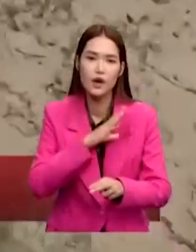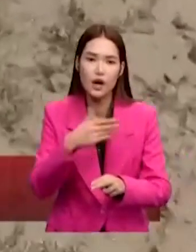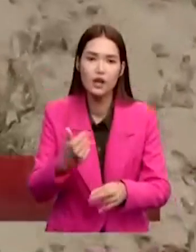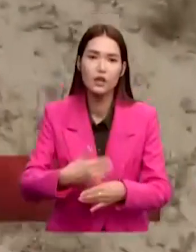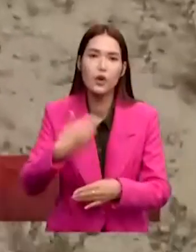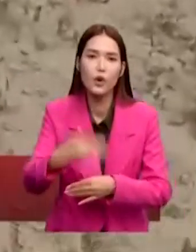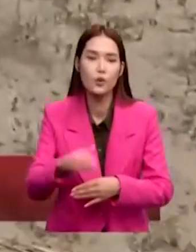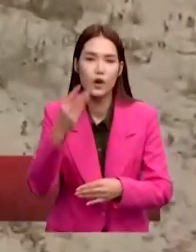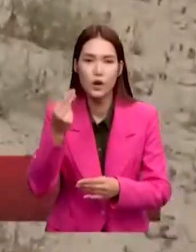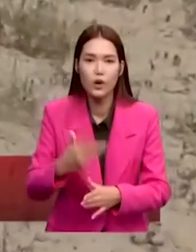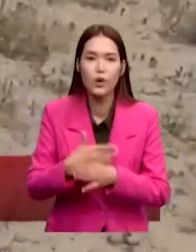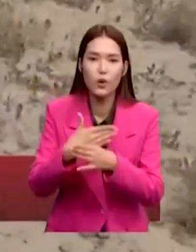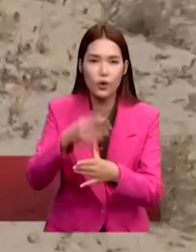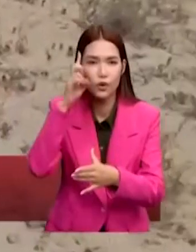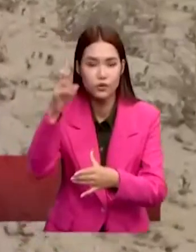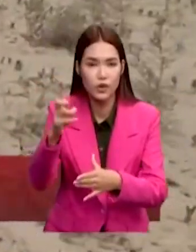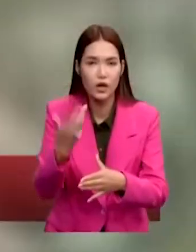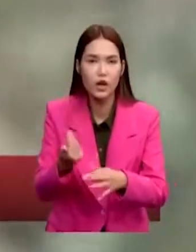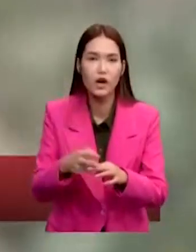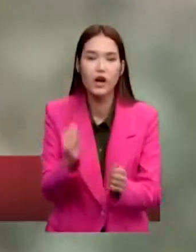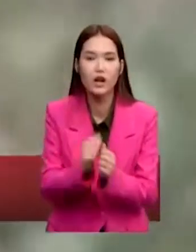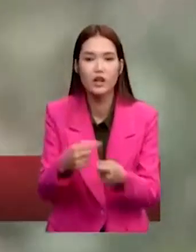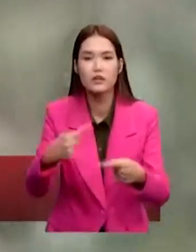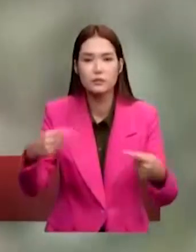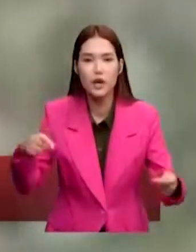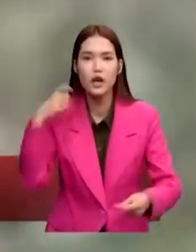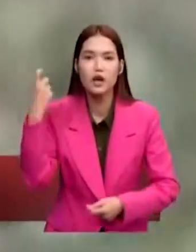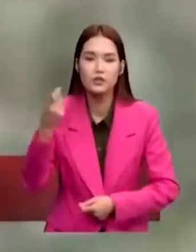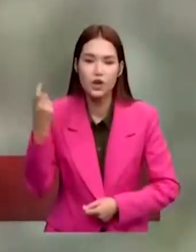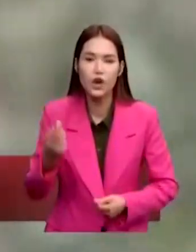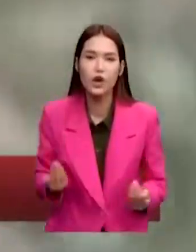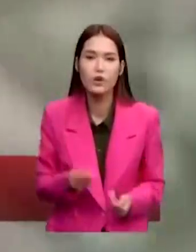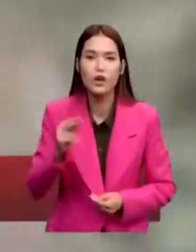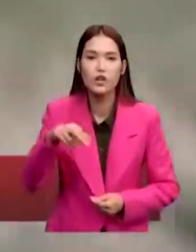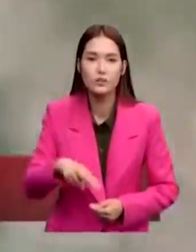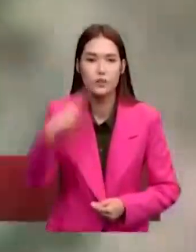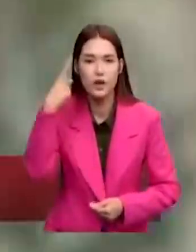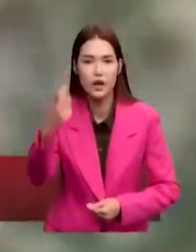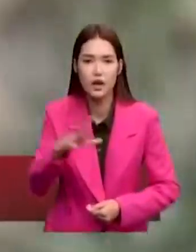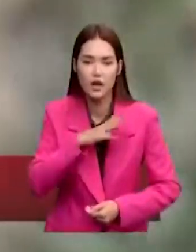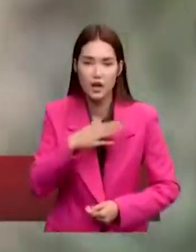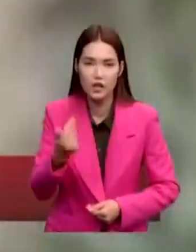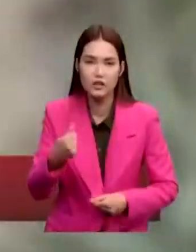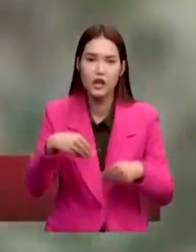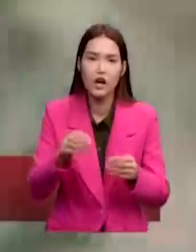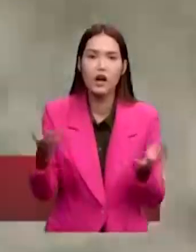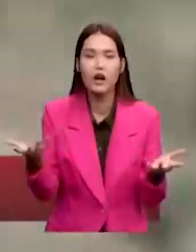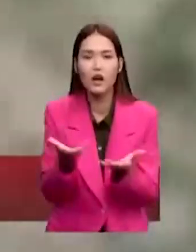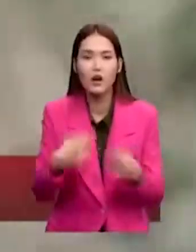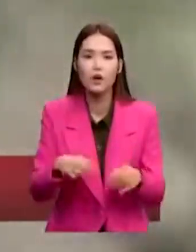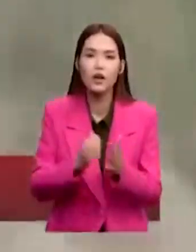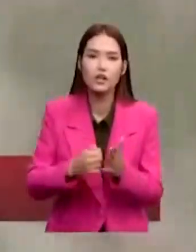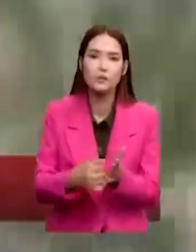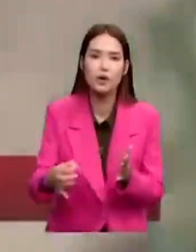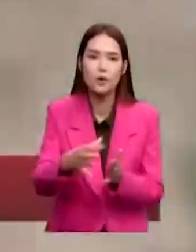кешіккен субсидияны қосыңыз. Енді шығынға белшеден батқан шаруалар тұтас өңірде төтенше жағдай жариялауды талап етеді. Өйткені өнімсіз